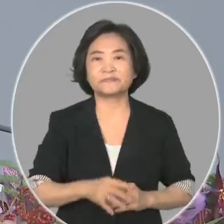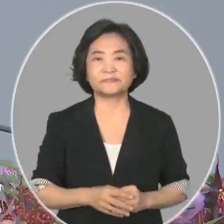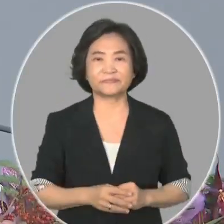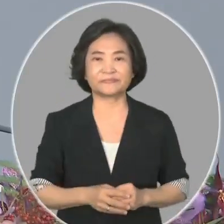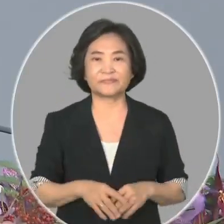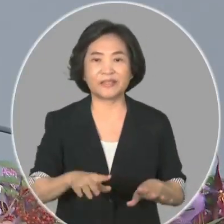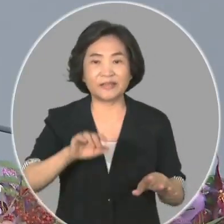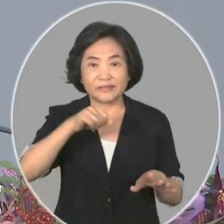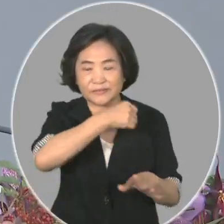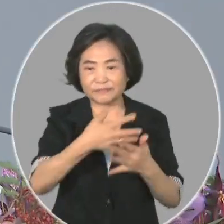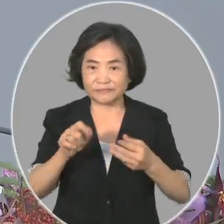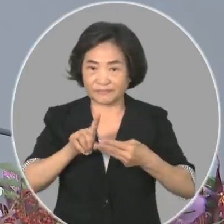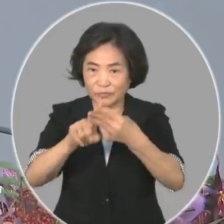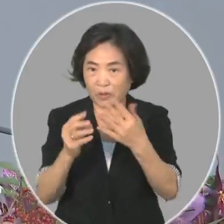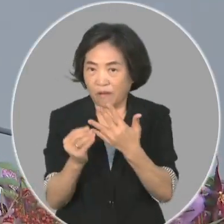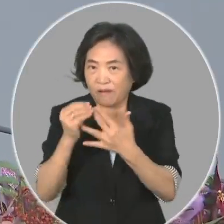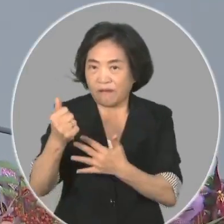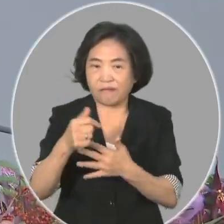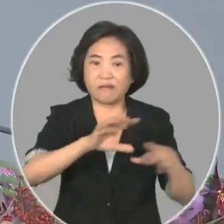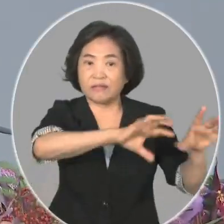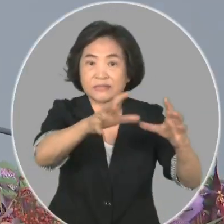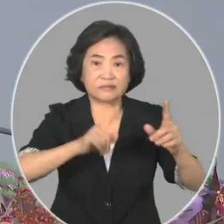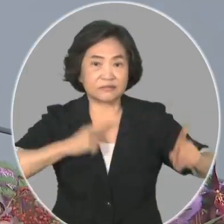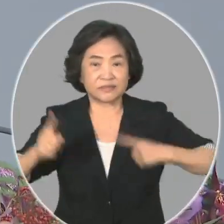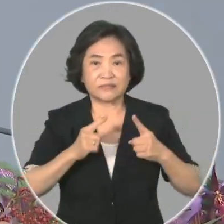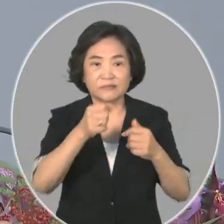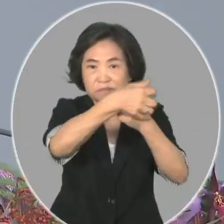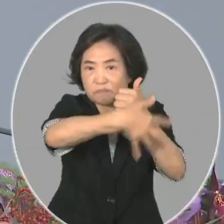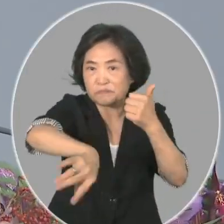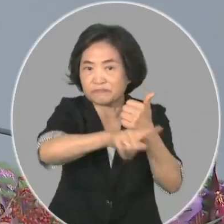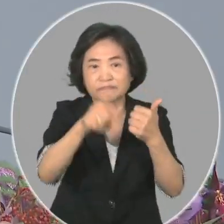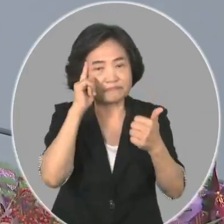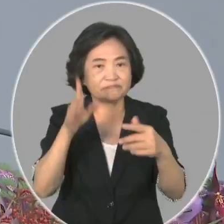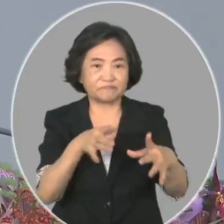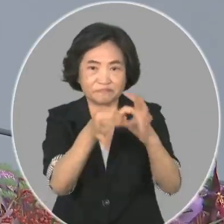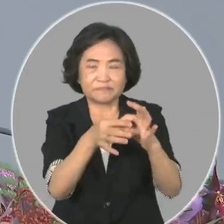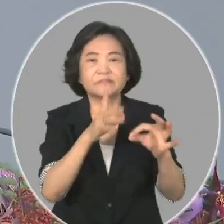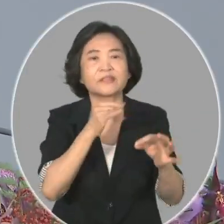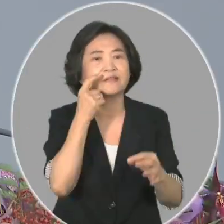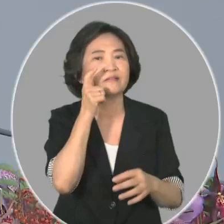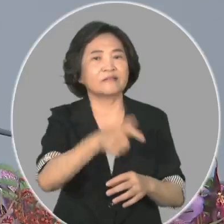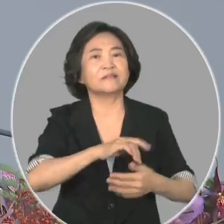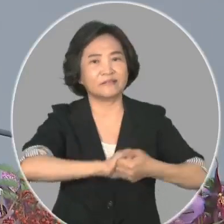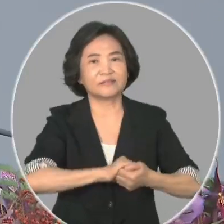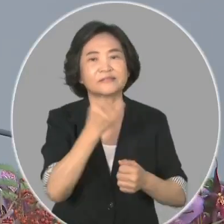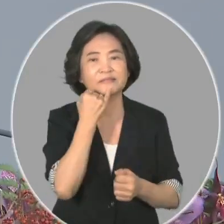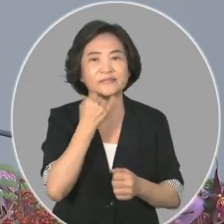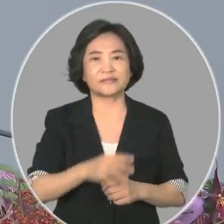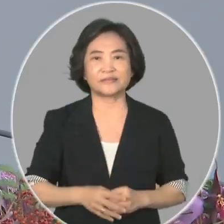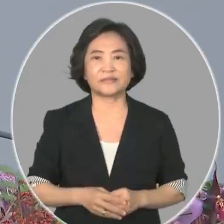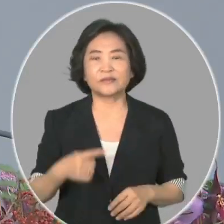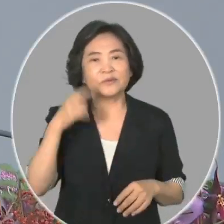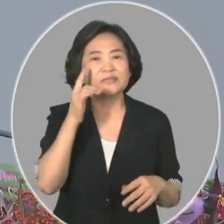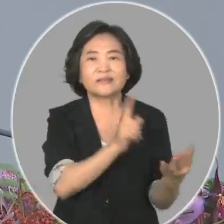湾民主更深化，世界自由民主的阵营就更稳固。这是我